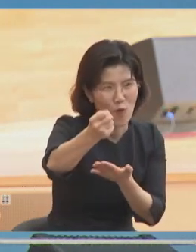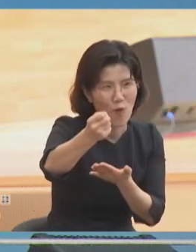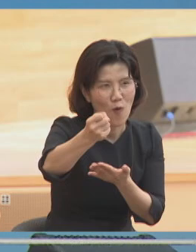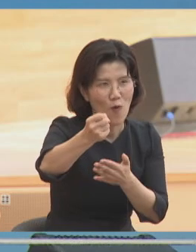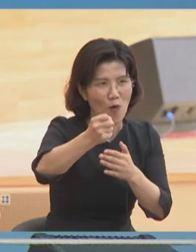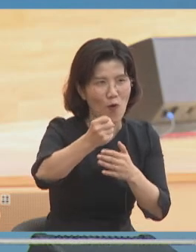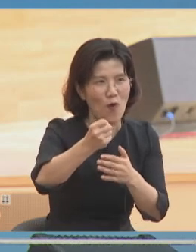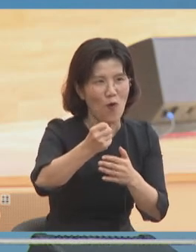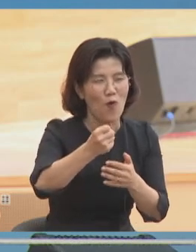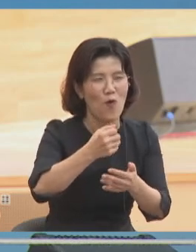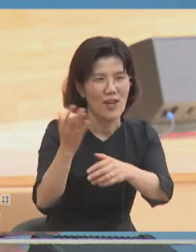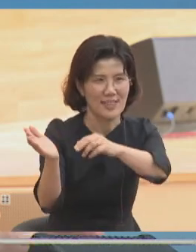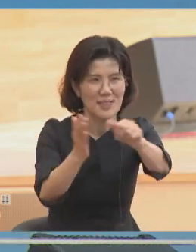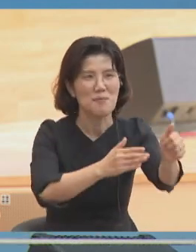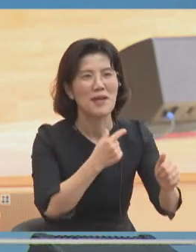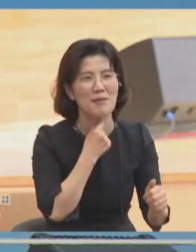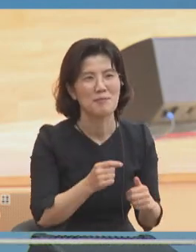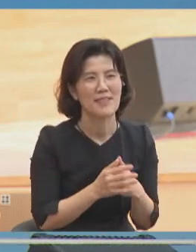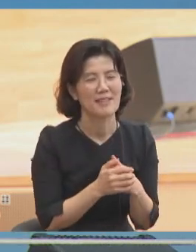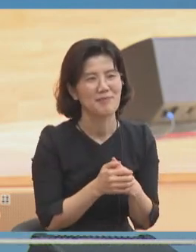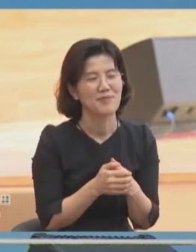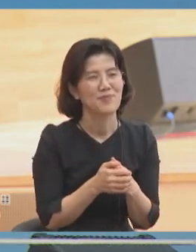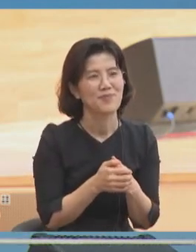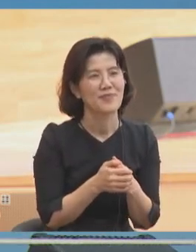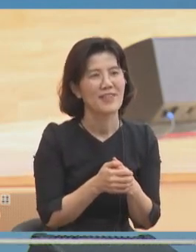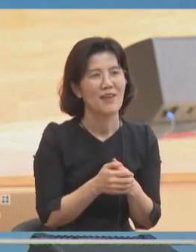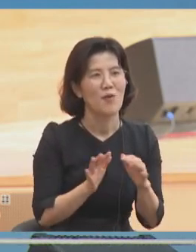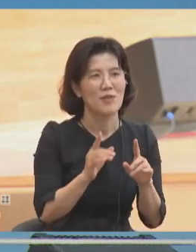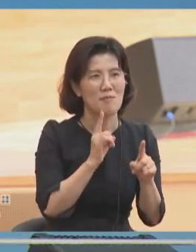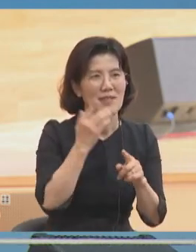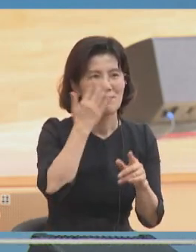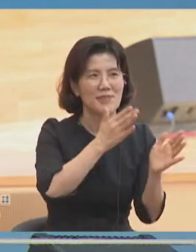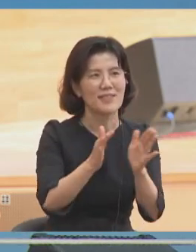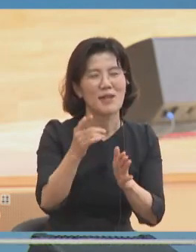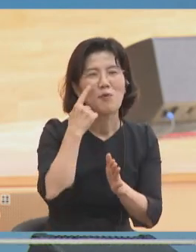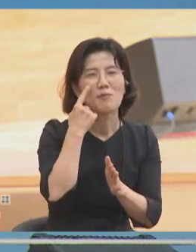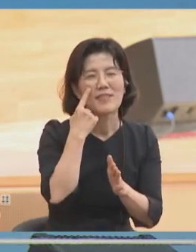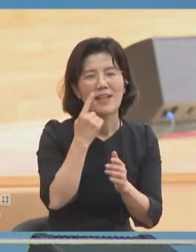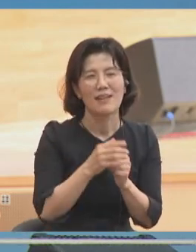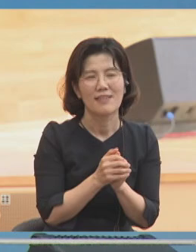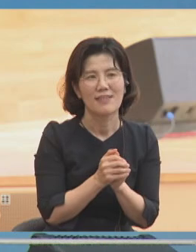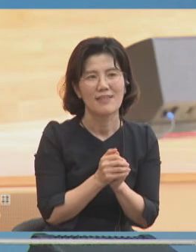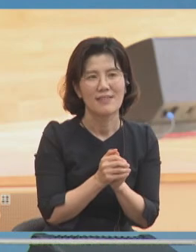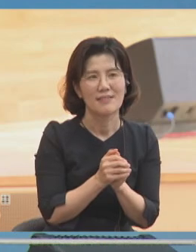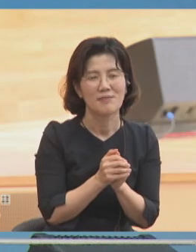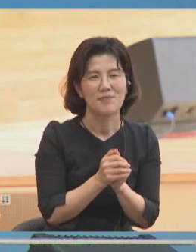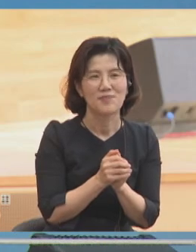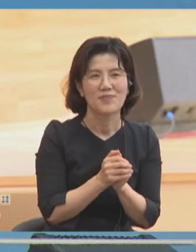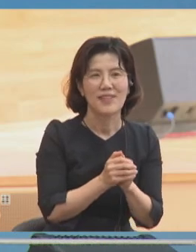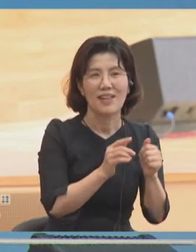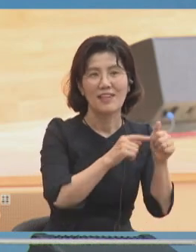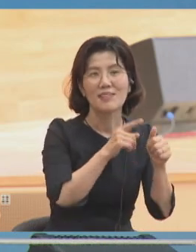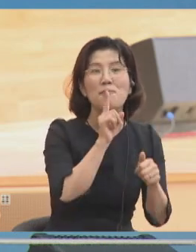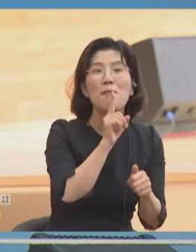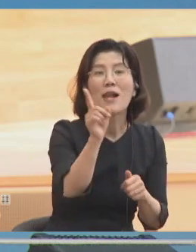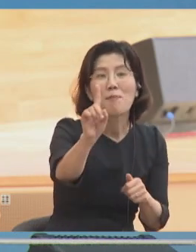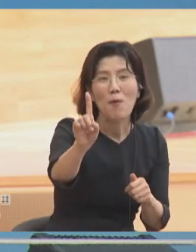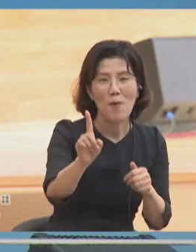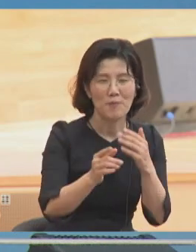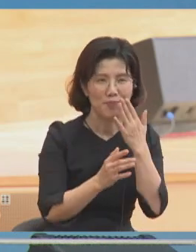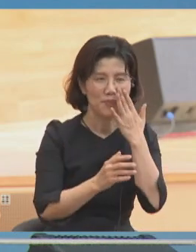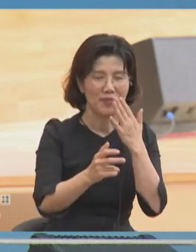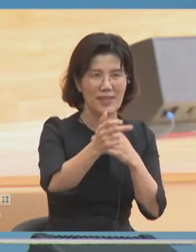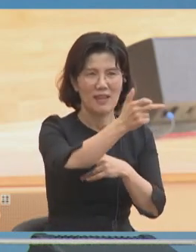음성대소 아멘 오늘이 말씀을 정리하도록 하겠습니다 오버뷰 팩트라는 말이 있습니다 여러분